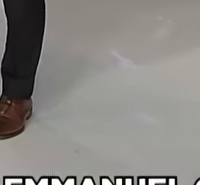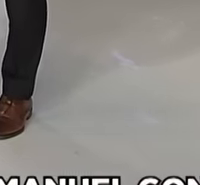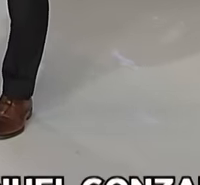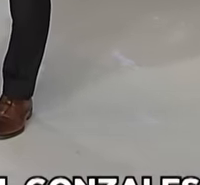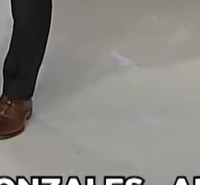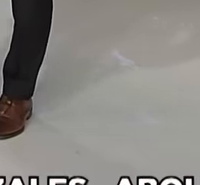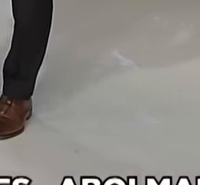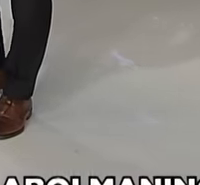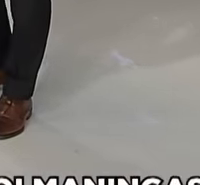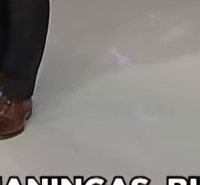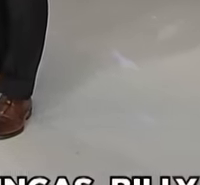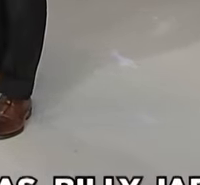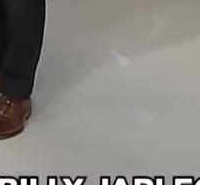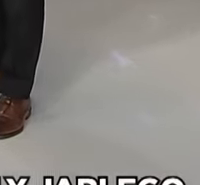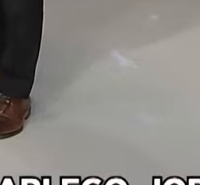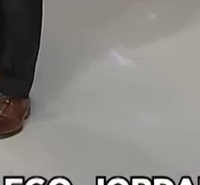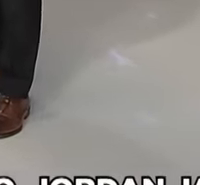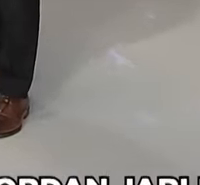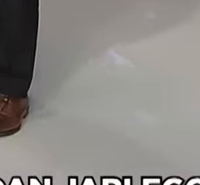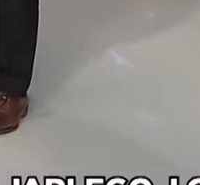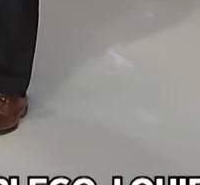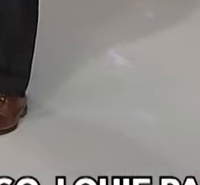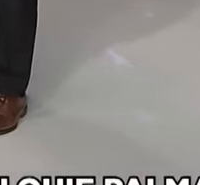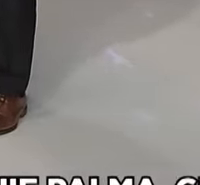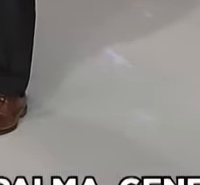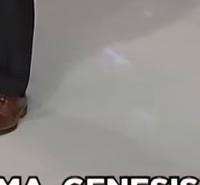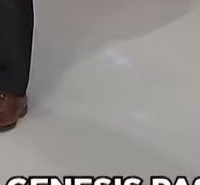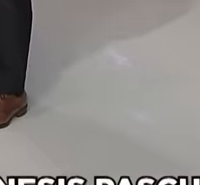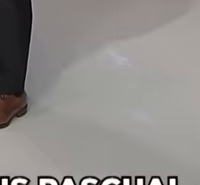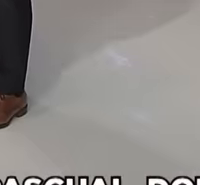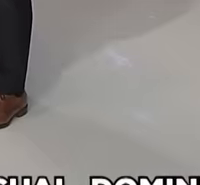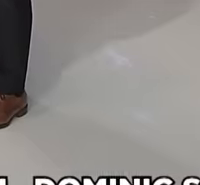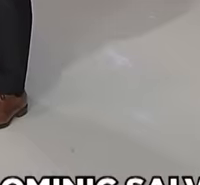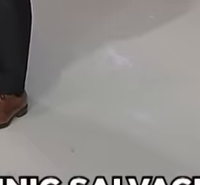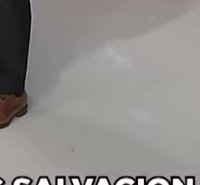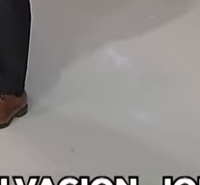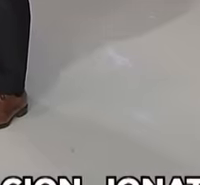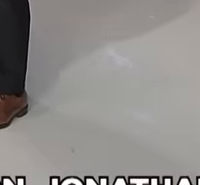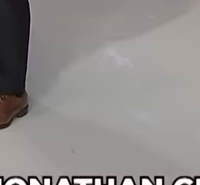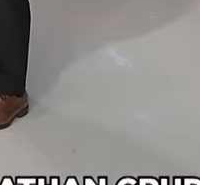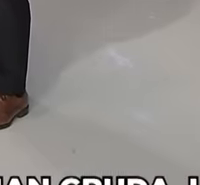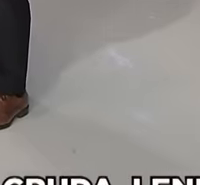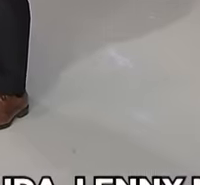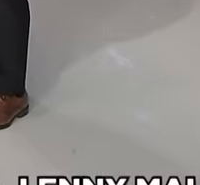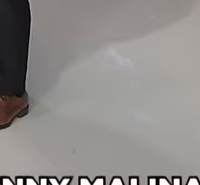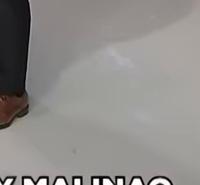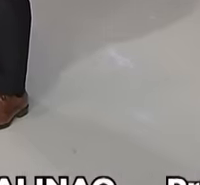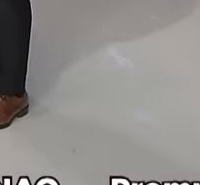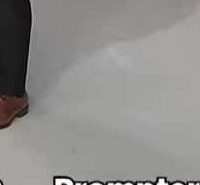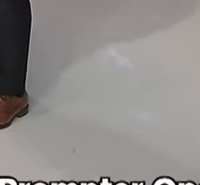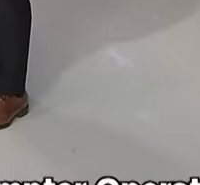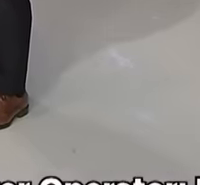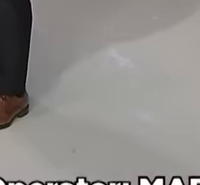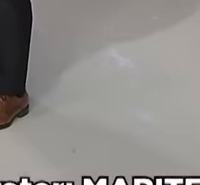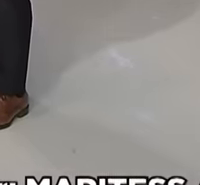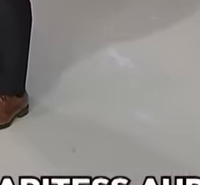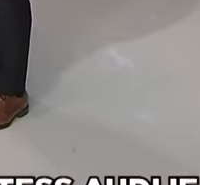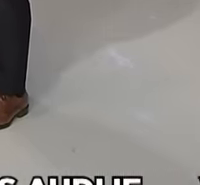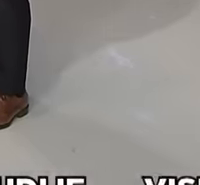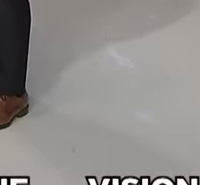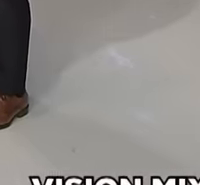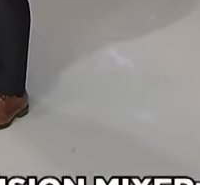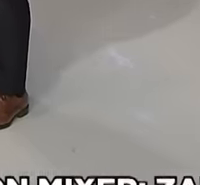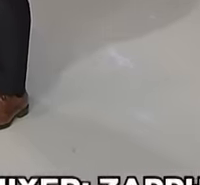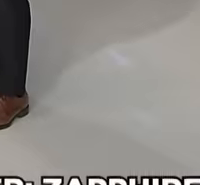Yung lugar. Ay, akalaan mo nakapagtayo ng swimming pool. Ayun pala noon, kapag may private property, titled